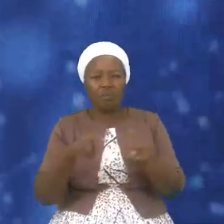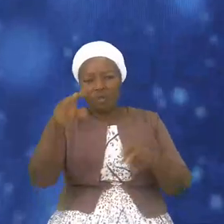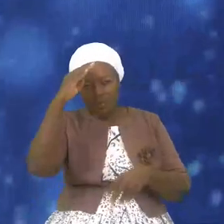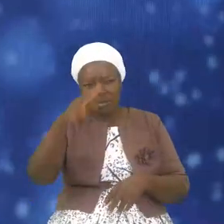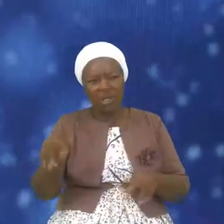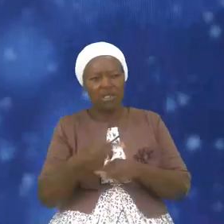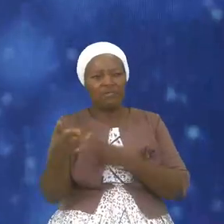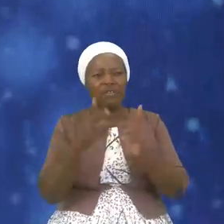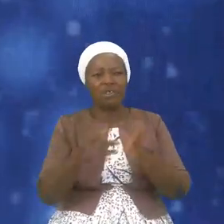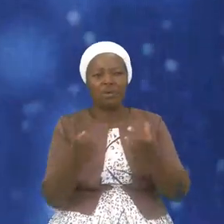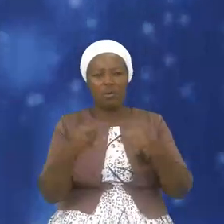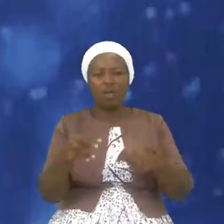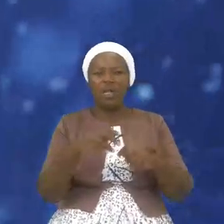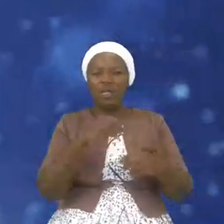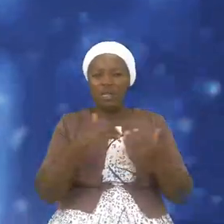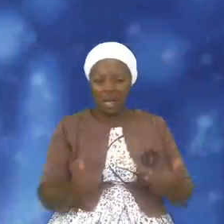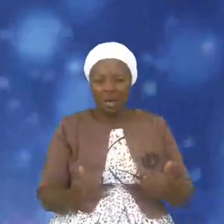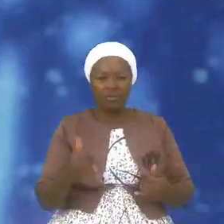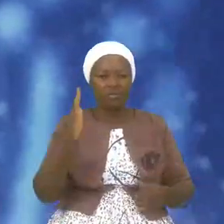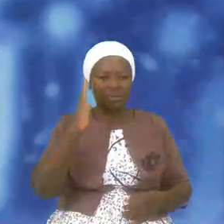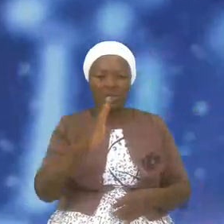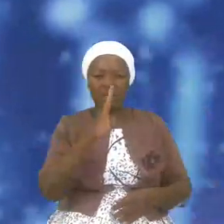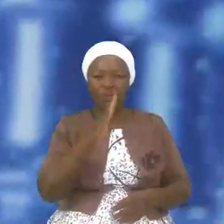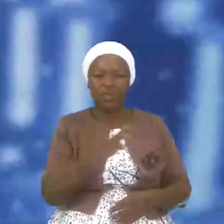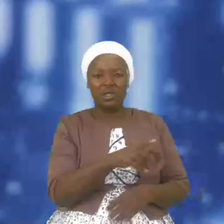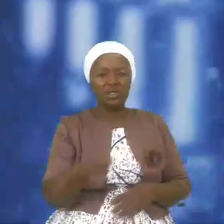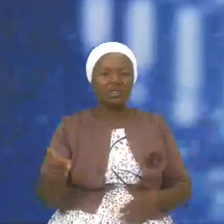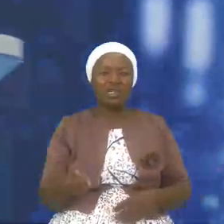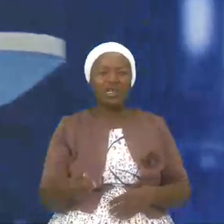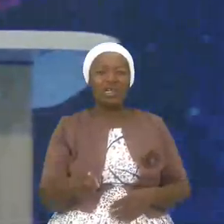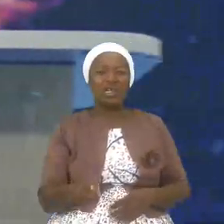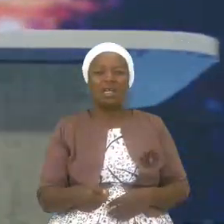alors qu'ils seront dans la confusion.